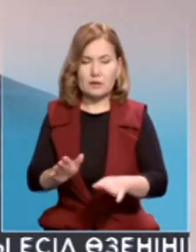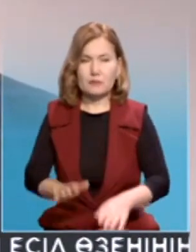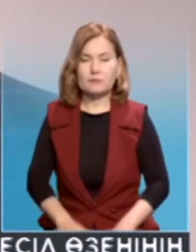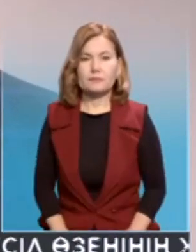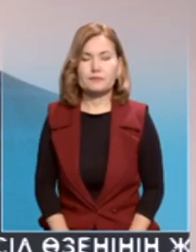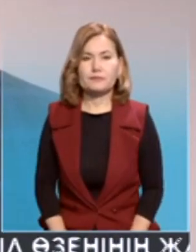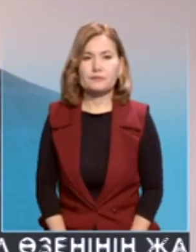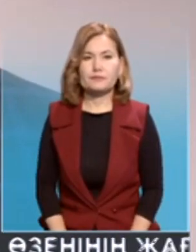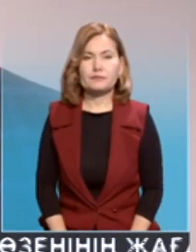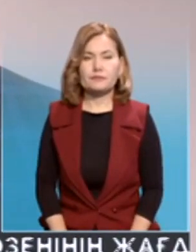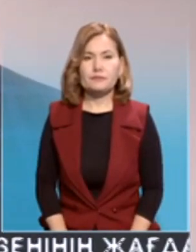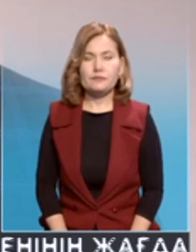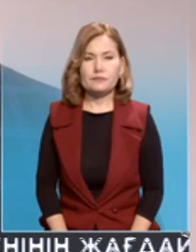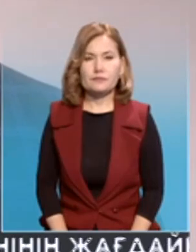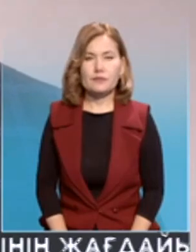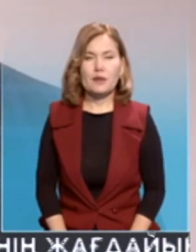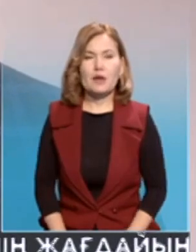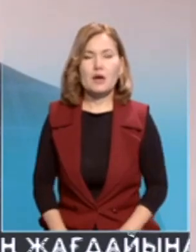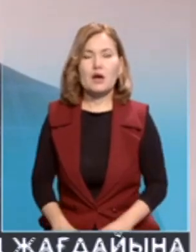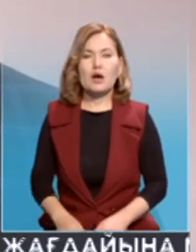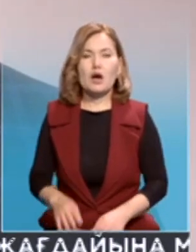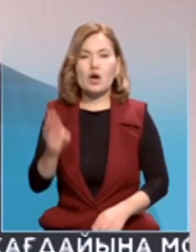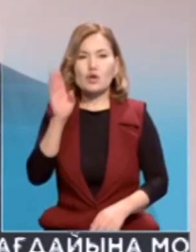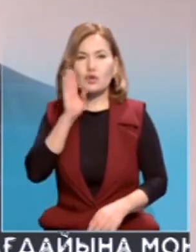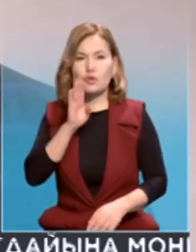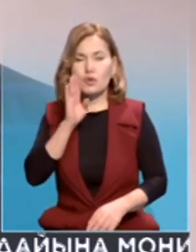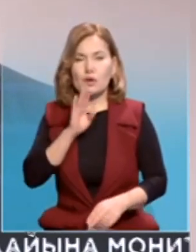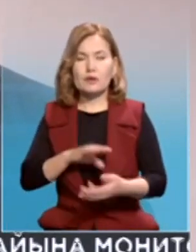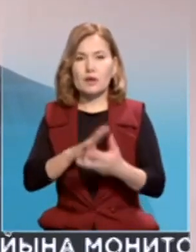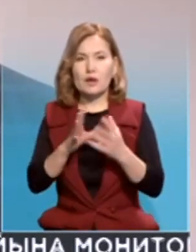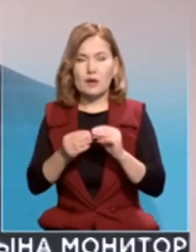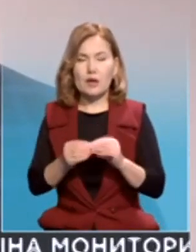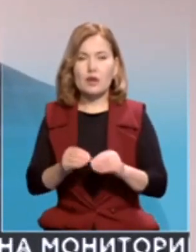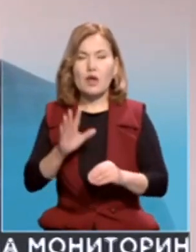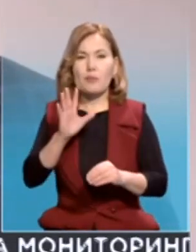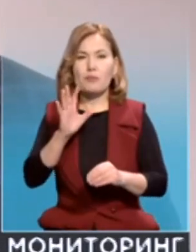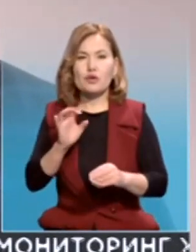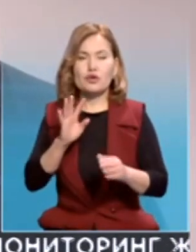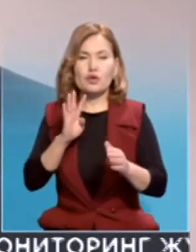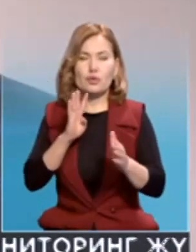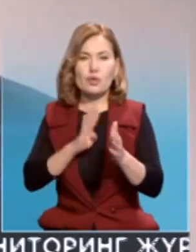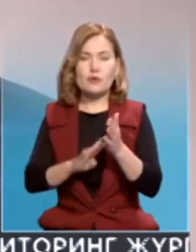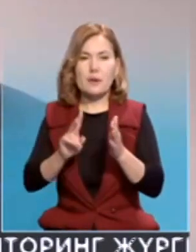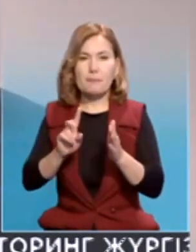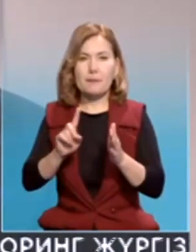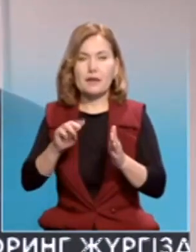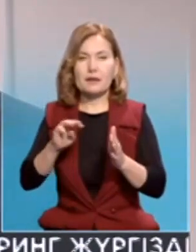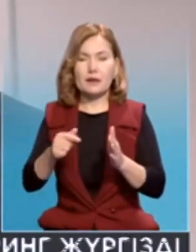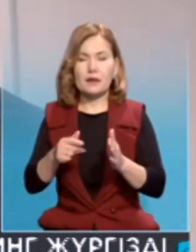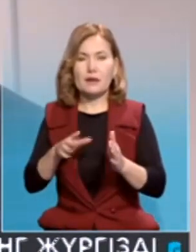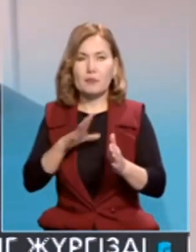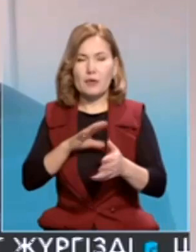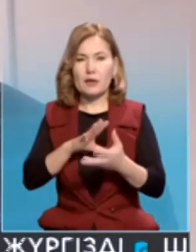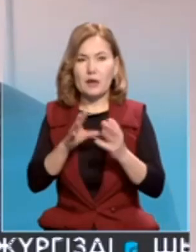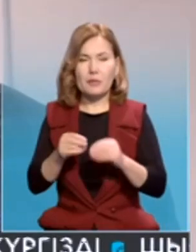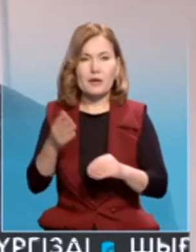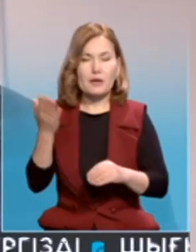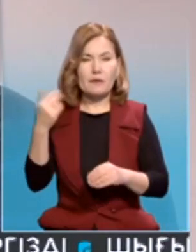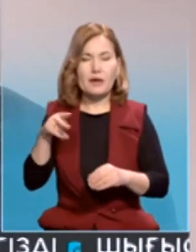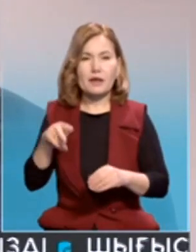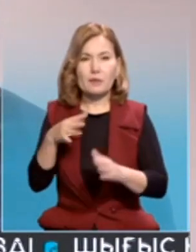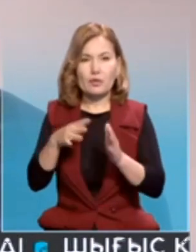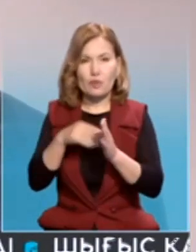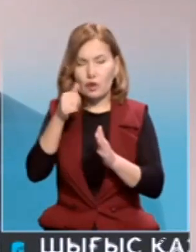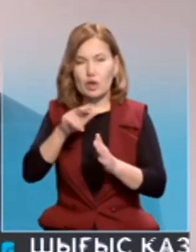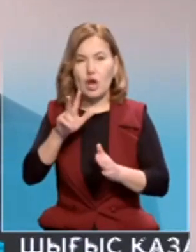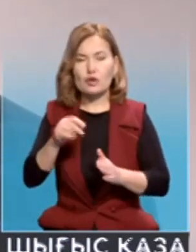591 теңге за 1 кубический метр. Судың бір текше метрі 591 теңге болып бекітілді. Соңғы рет 383 теңге болып 2009 жылы бекітілген